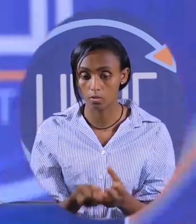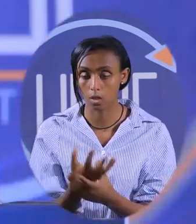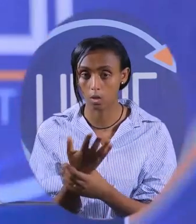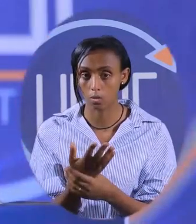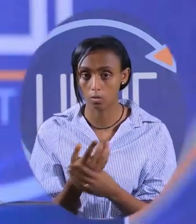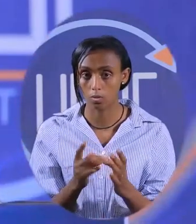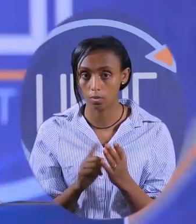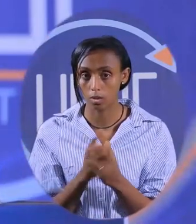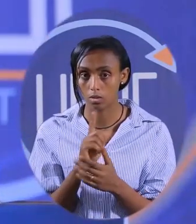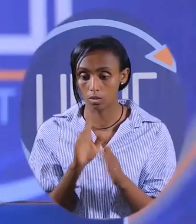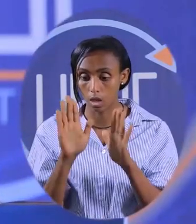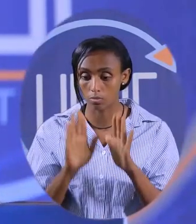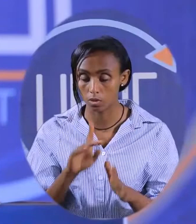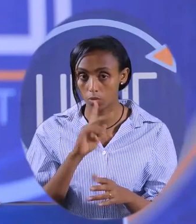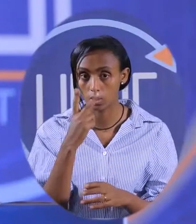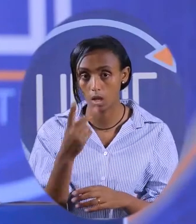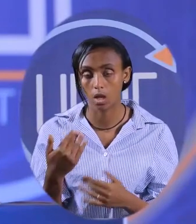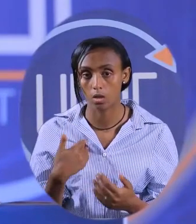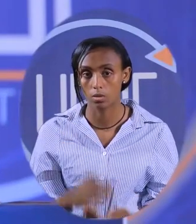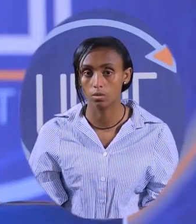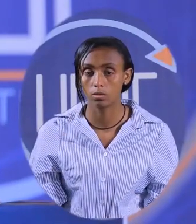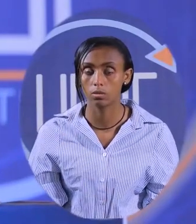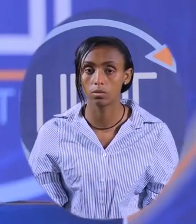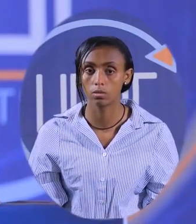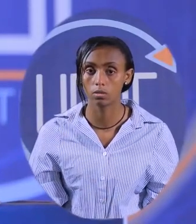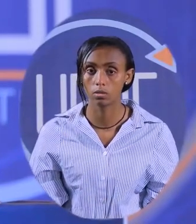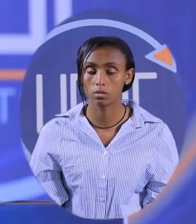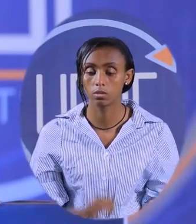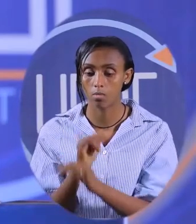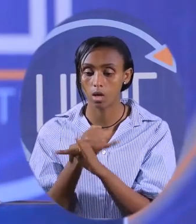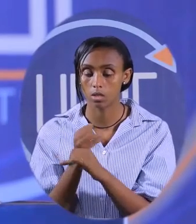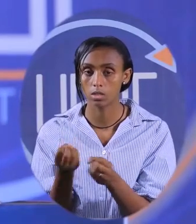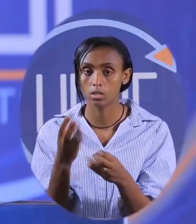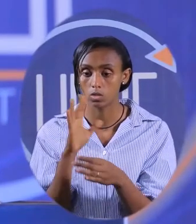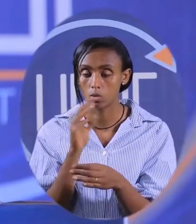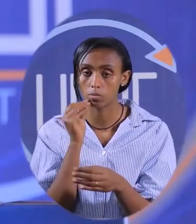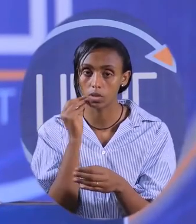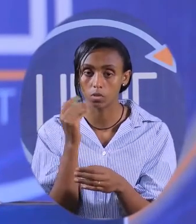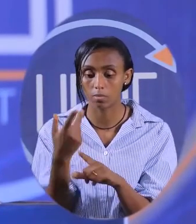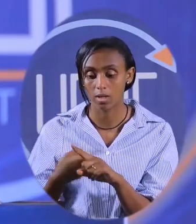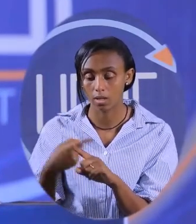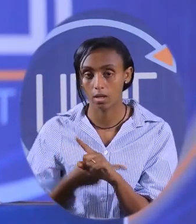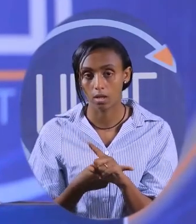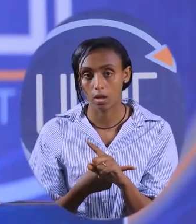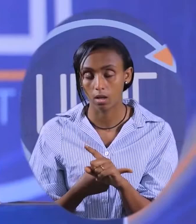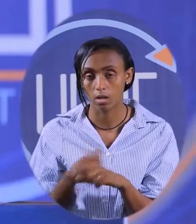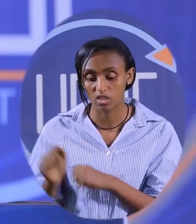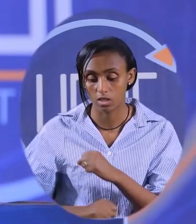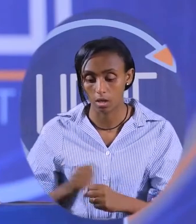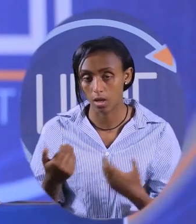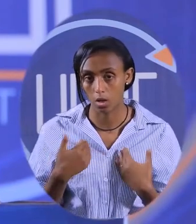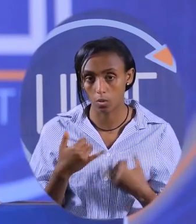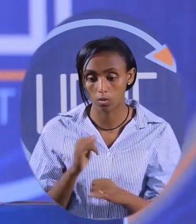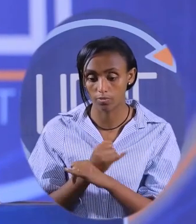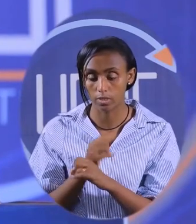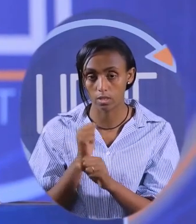ነገር እንደ ተአምር እኮ ነው እየታያለው። መሐንዲስ ስንት ሰው ነው በኪራይ እየተሰቃያለው ልጆቹን ይዞ? ሲቪል